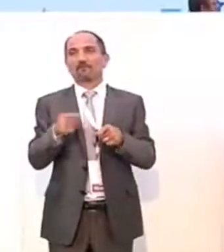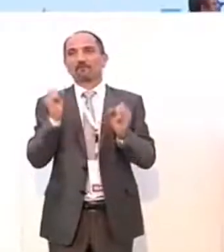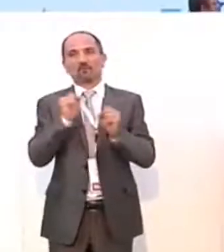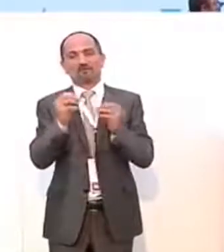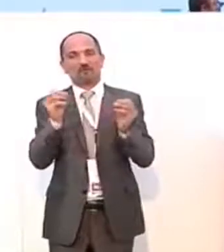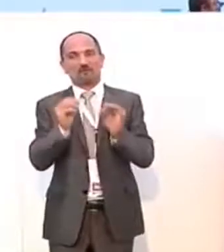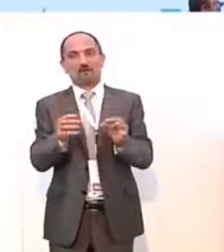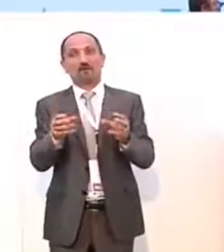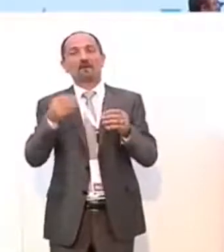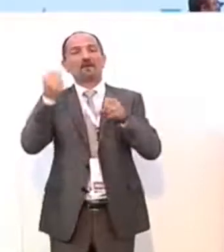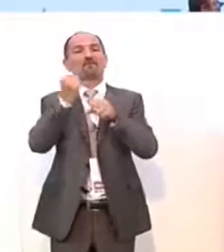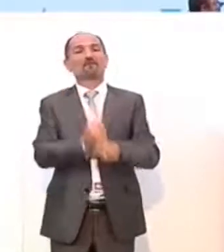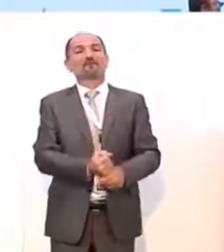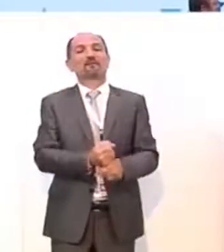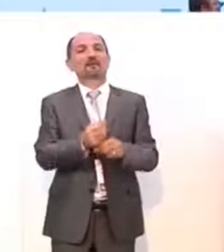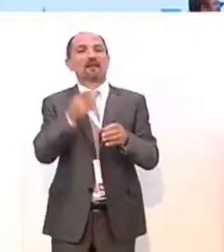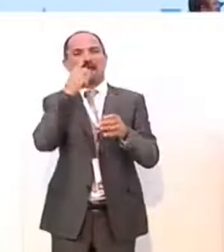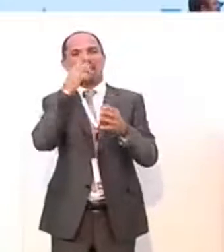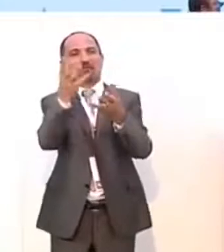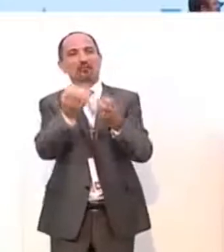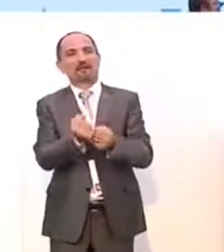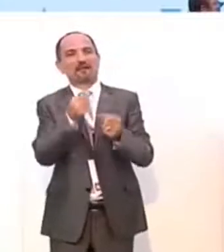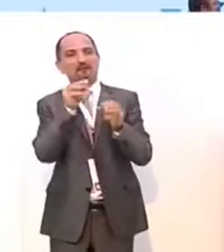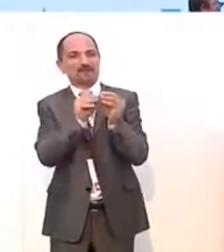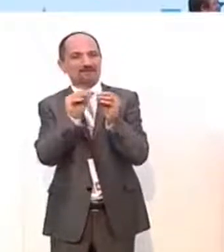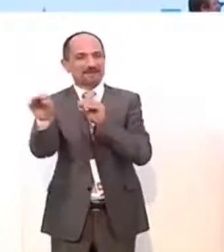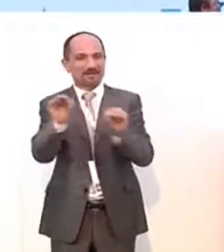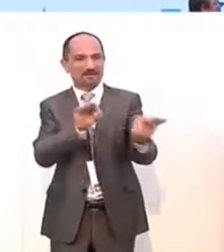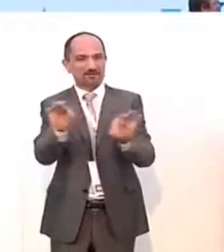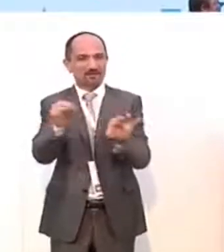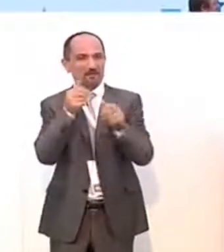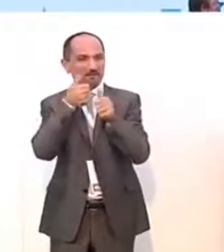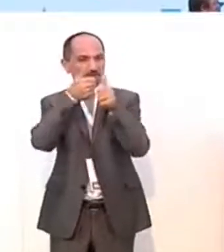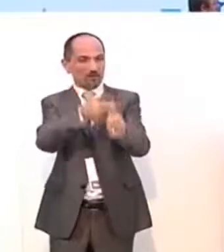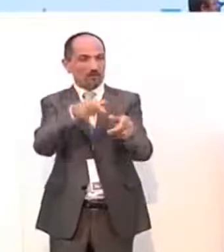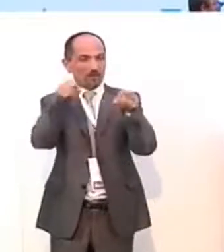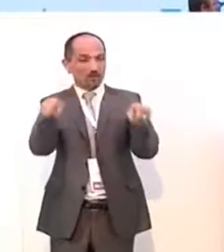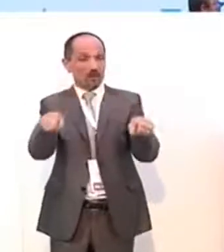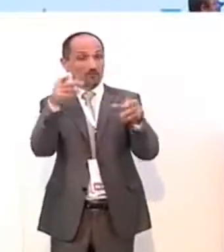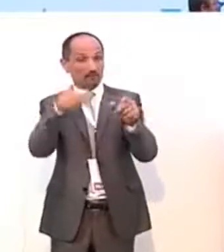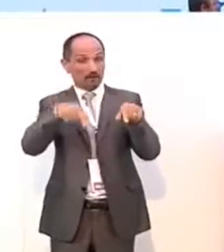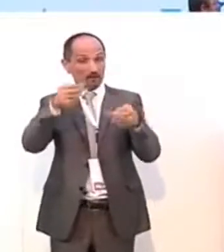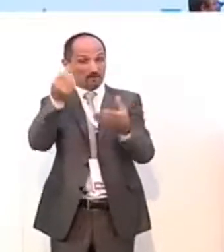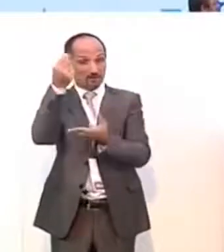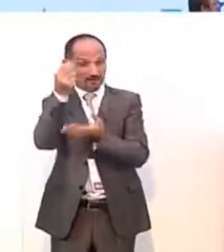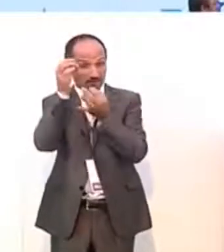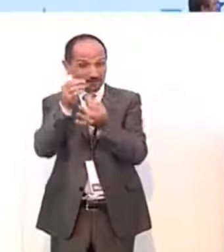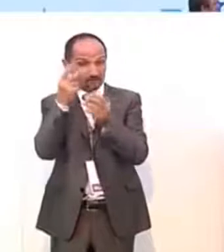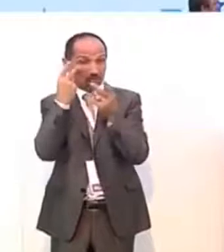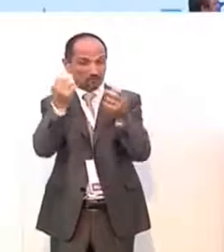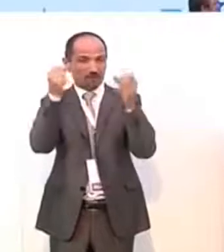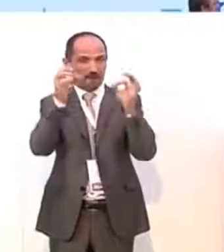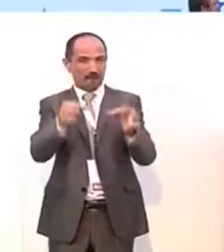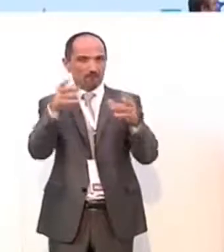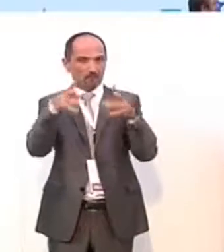è fondamentale adottare la strategia che questo bisogna perseguire, perché prima o poi questo tesoretto riusciremo a trovarlo